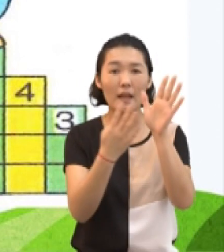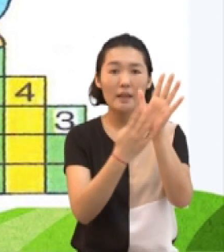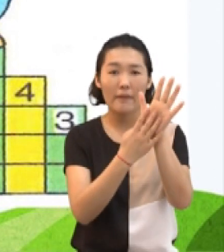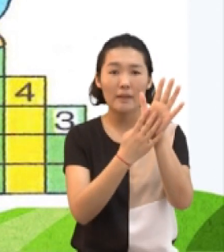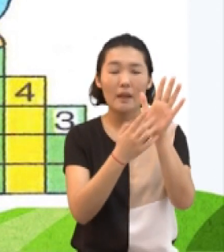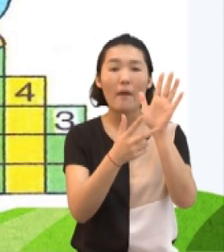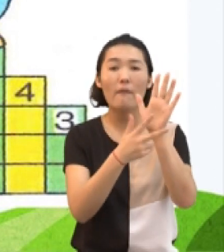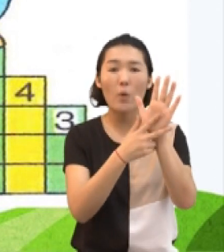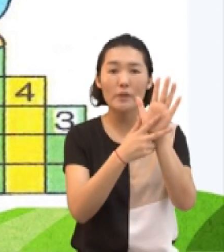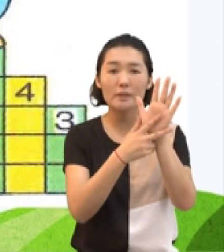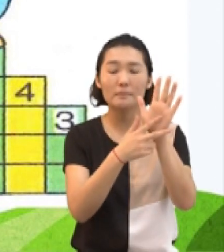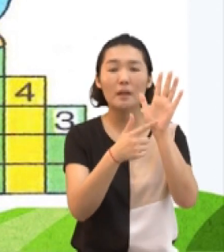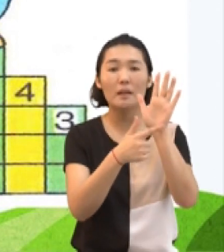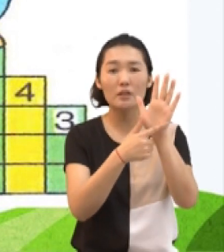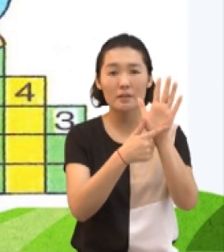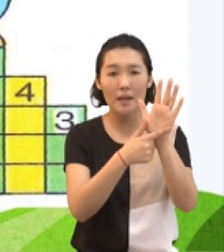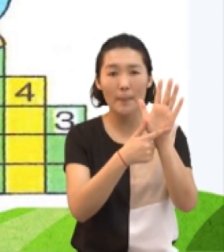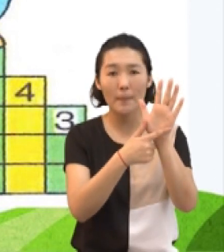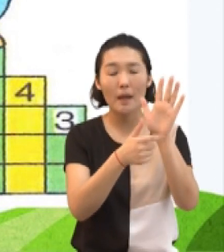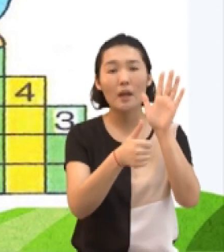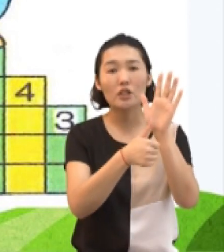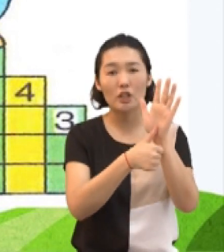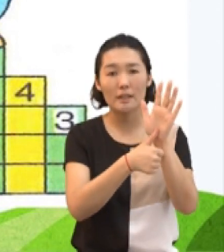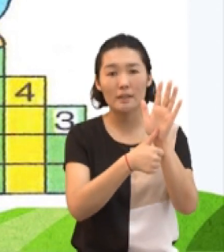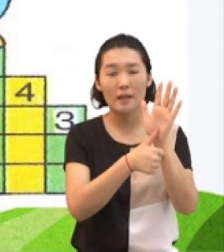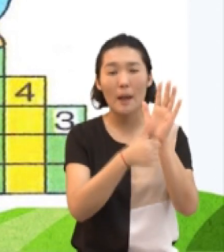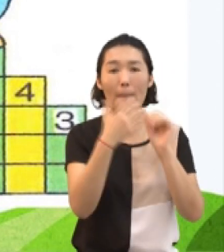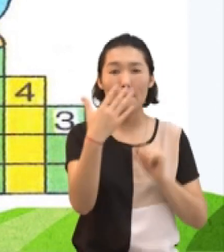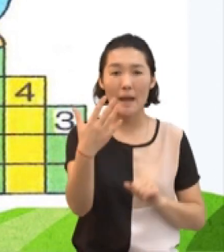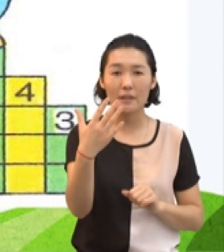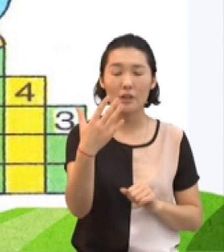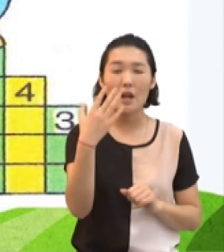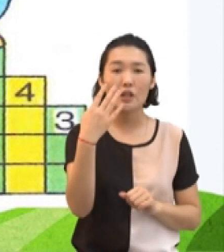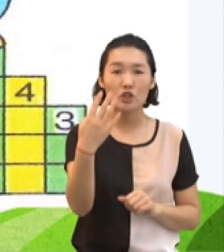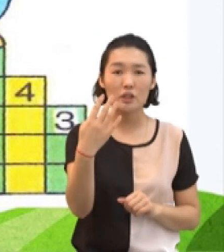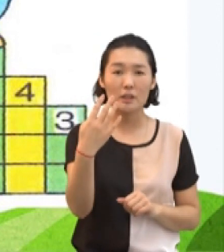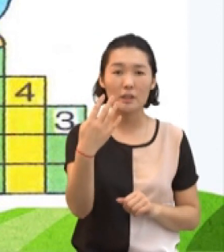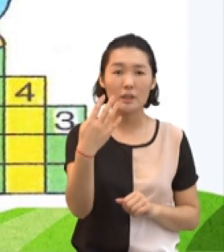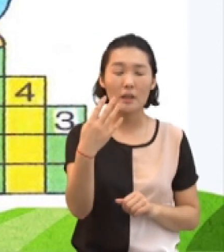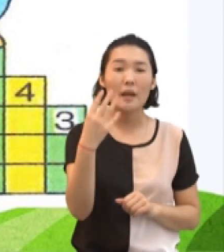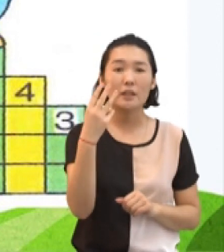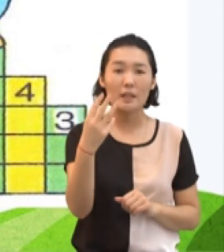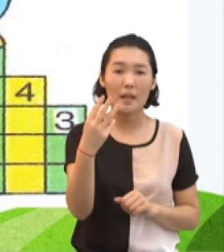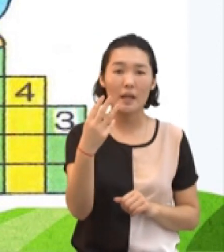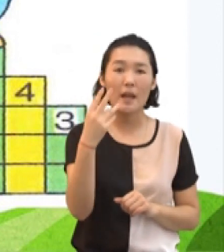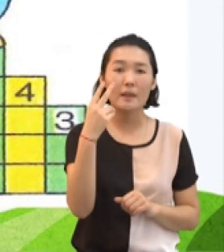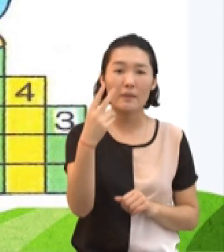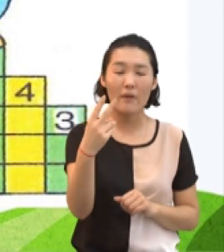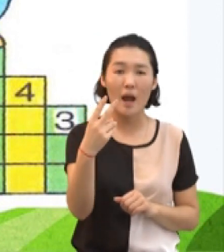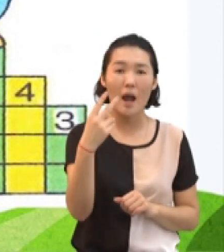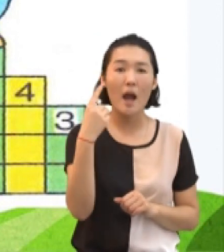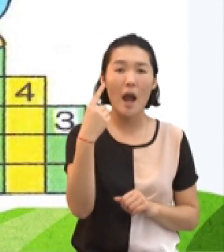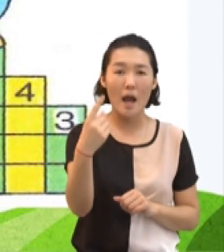10, 9, 8, 7, 6, 5, 4, 3,